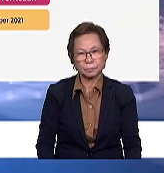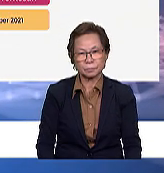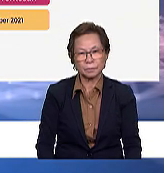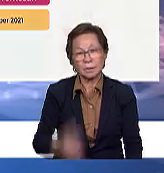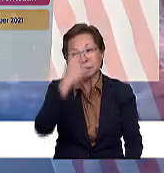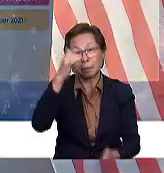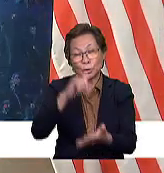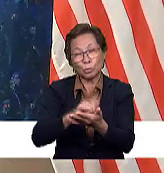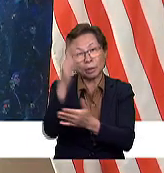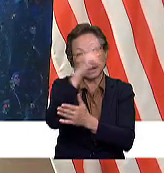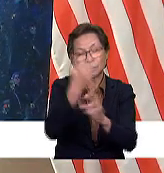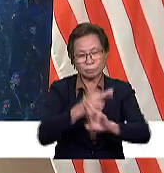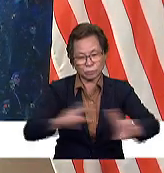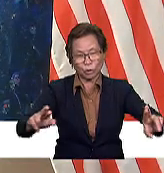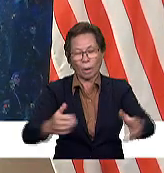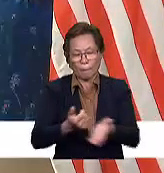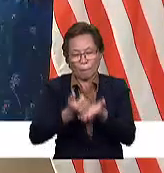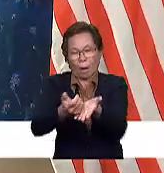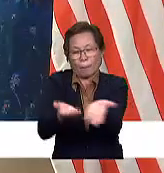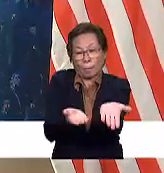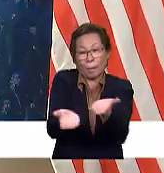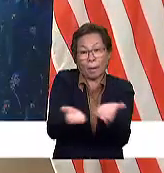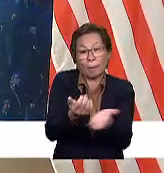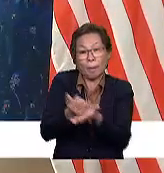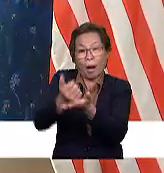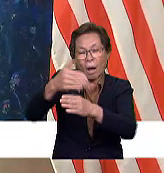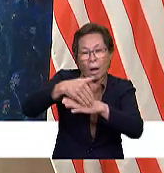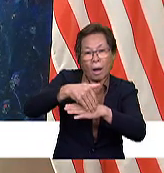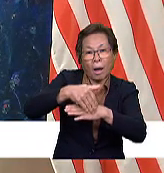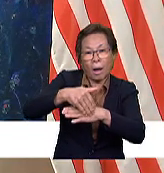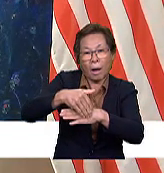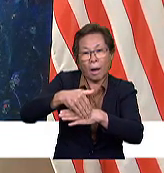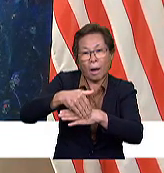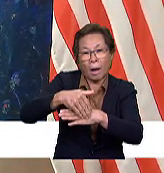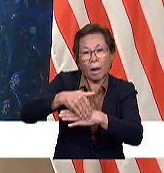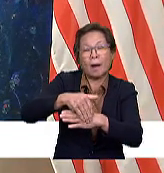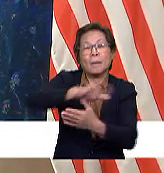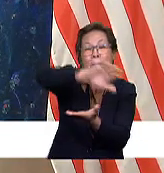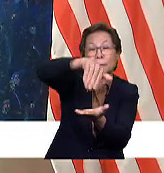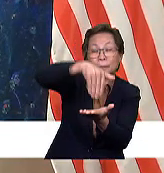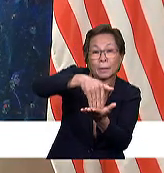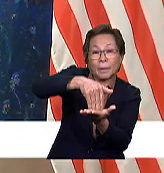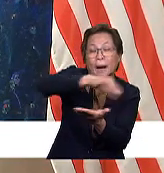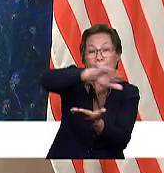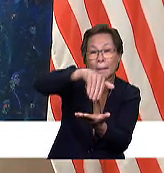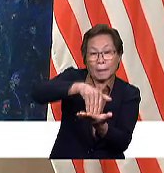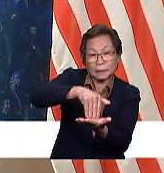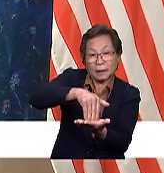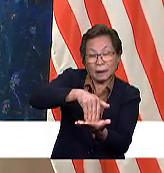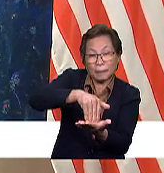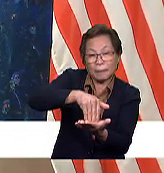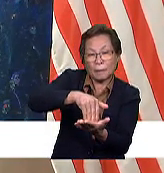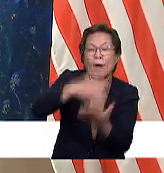Hai sombongan ini kerajaan menjadikan bantuan kematan pengantaraan atau mediation secara Percuma